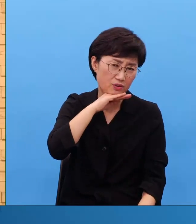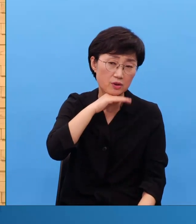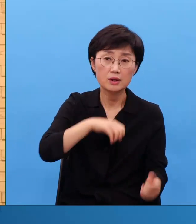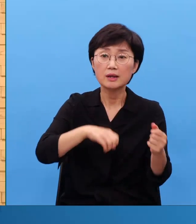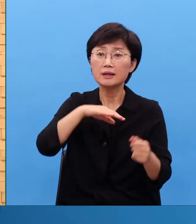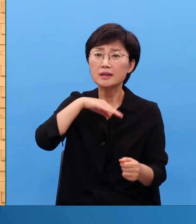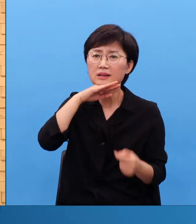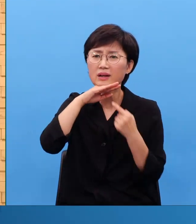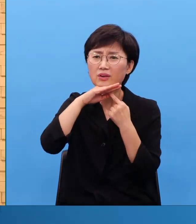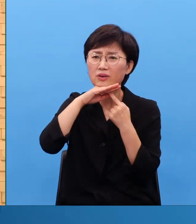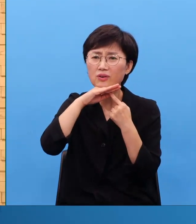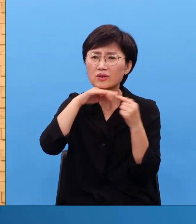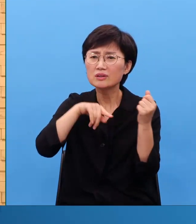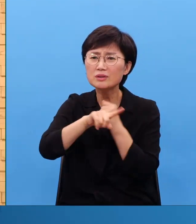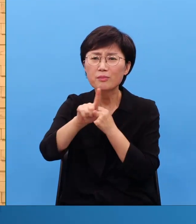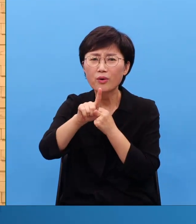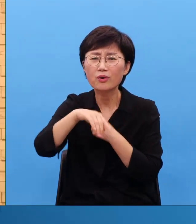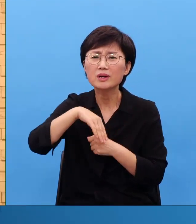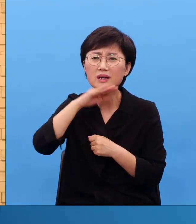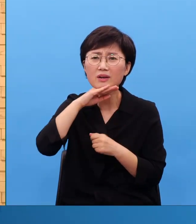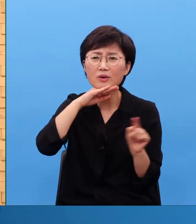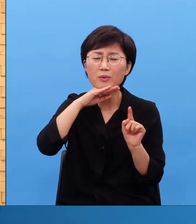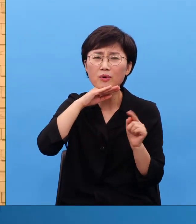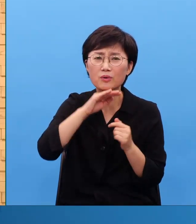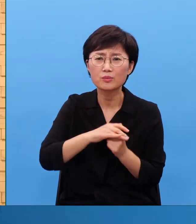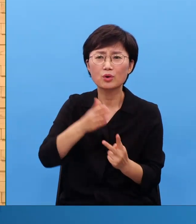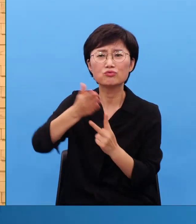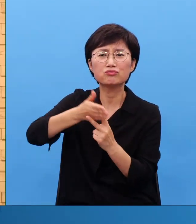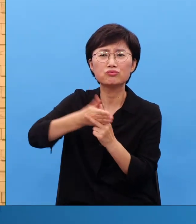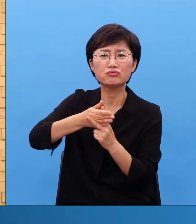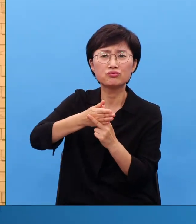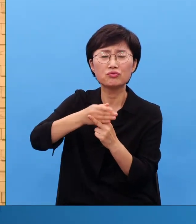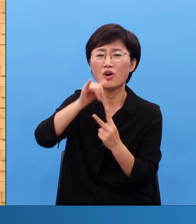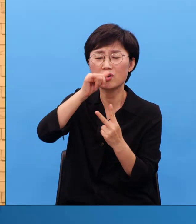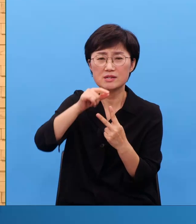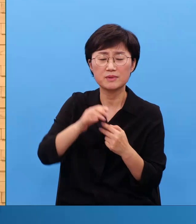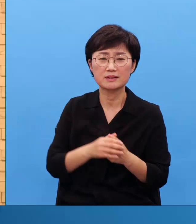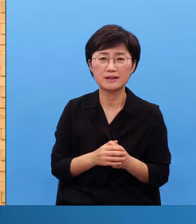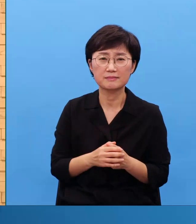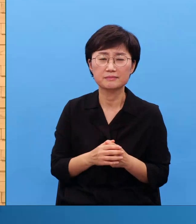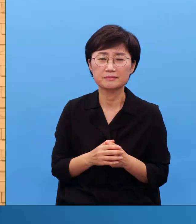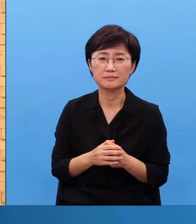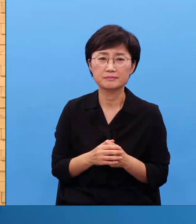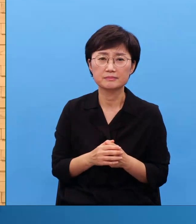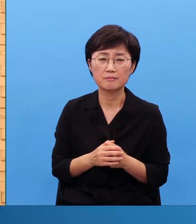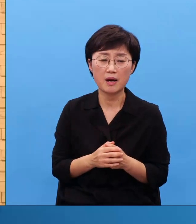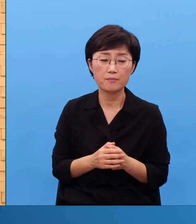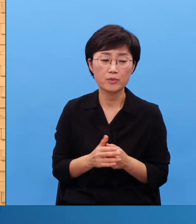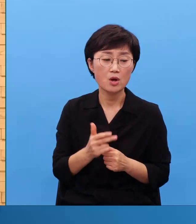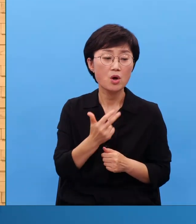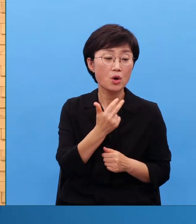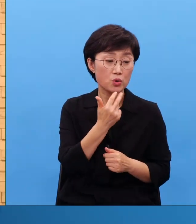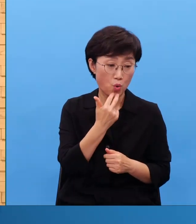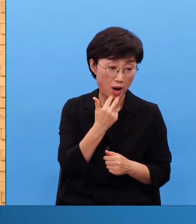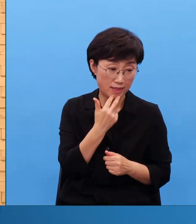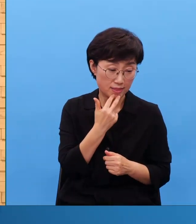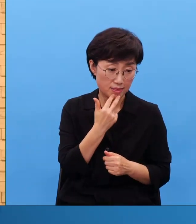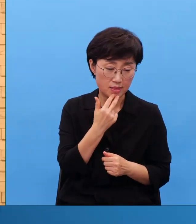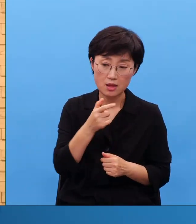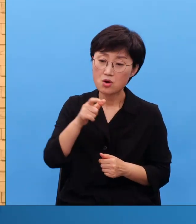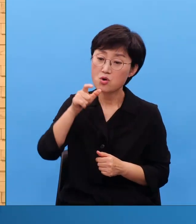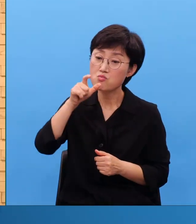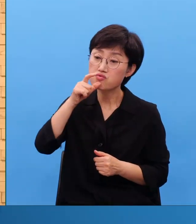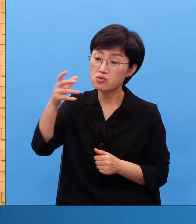the standard of 뭘 waiting? 기다립니까? What are you waiting for? 두 가지를 얘기했어요. He's speaking about 2 things. 요한이 물 세례받은 것처럼 세례받게 될